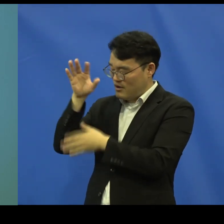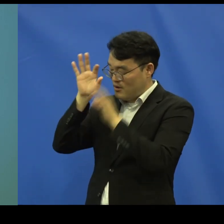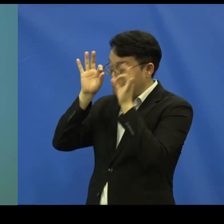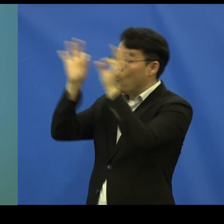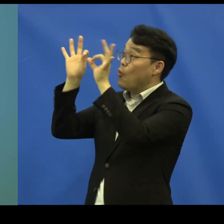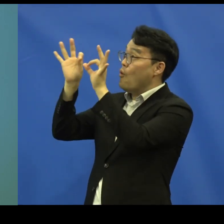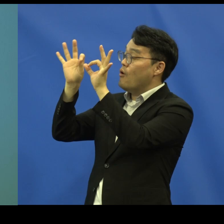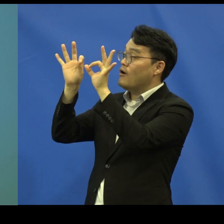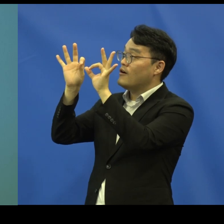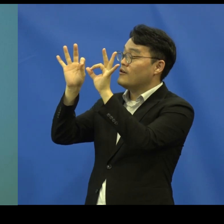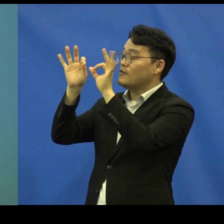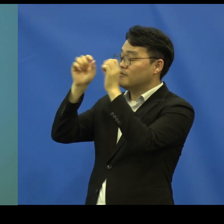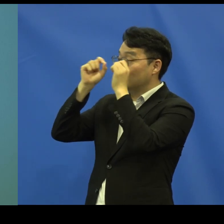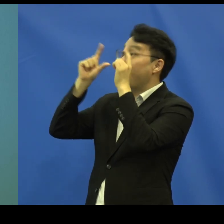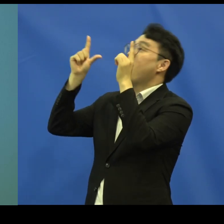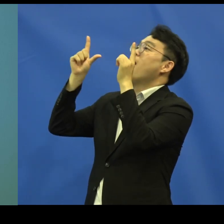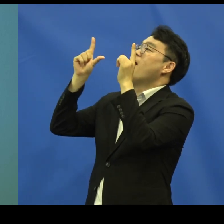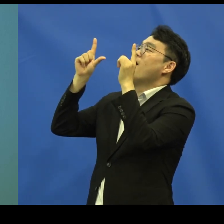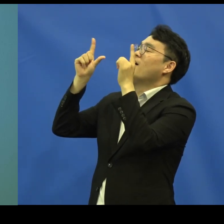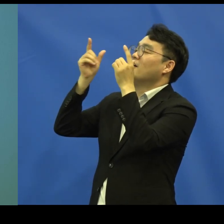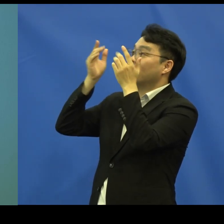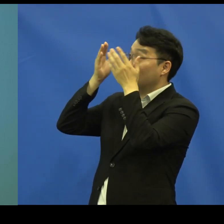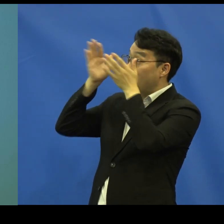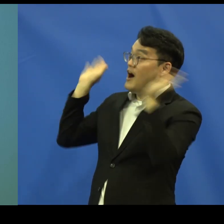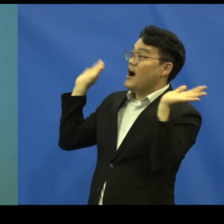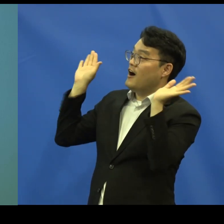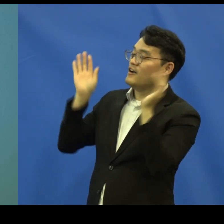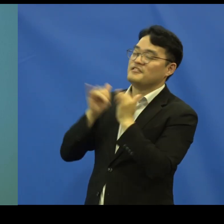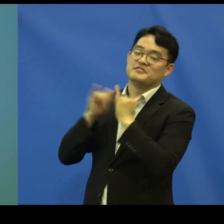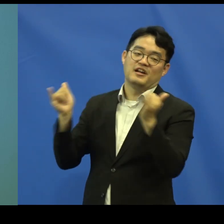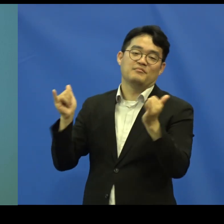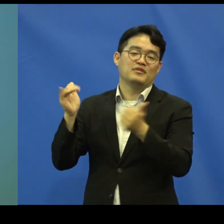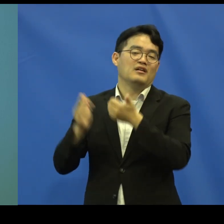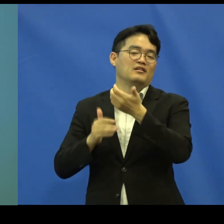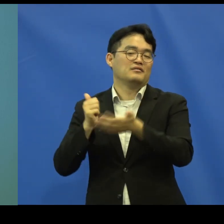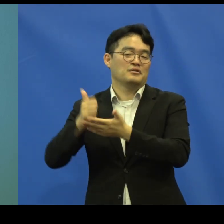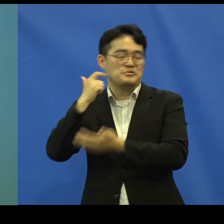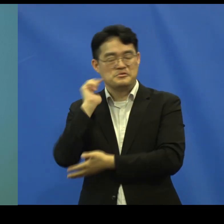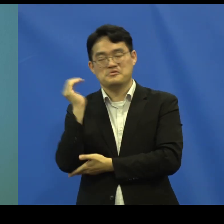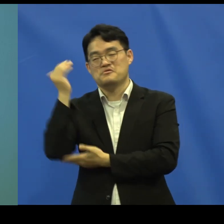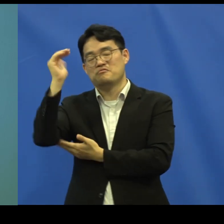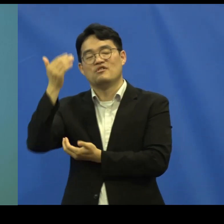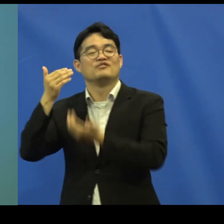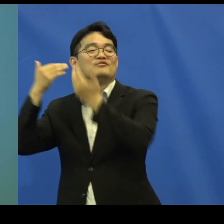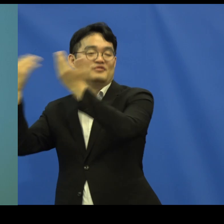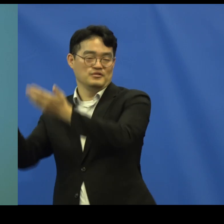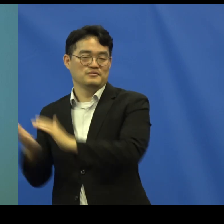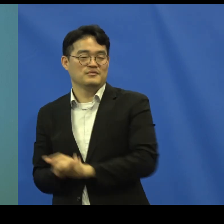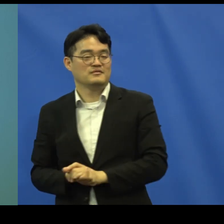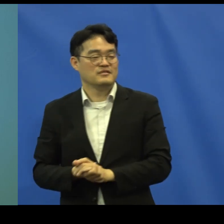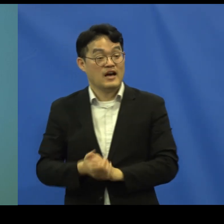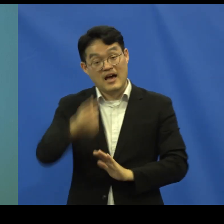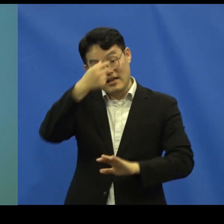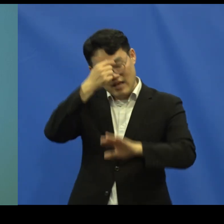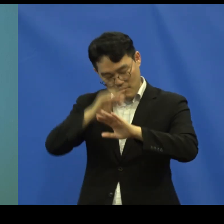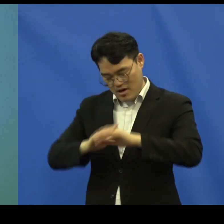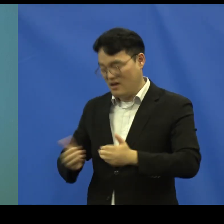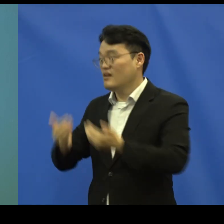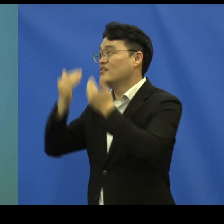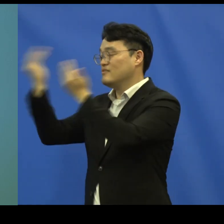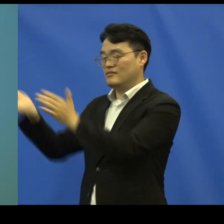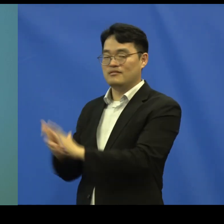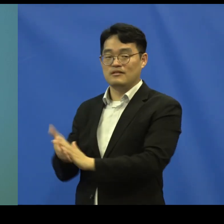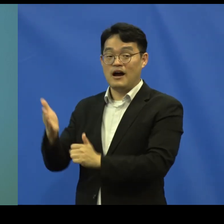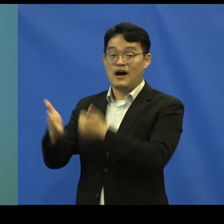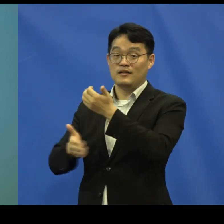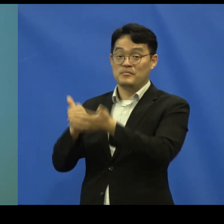사람들, 그 하나님의 존귀하심에 눈을 뜬 사람들, 그 하나님의 지혜에 눈을 뜬 사람들, 하나님의 영광을